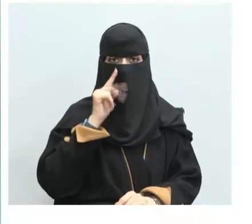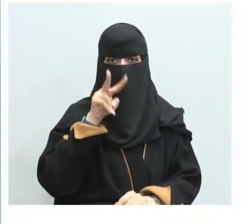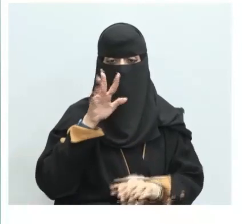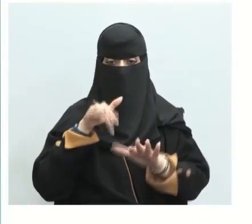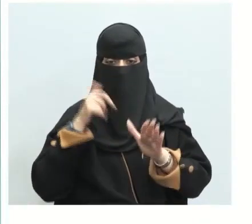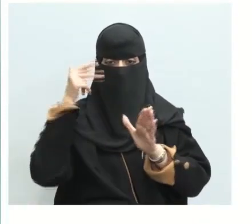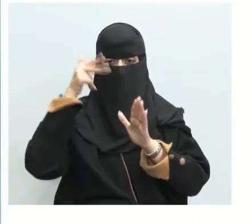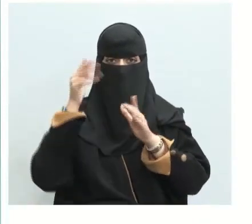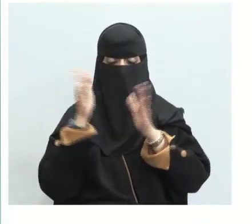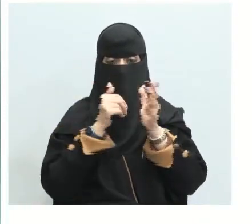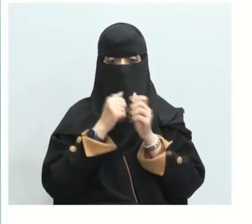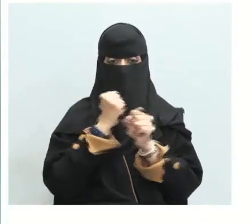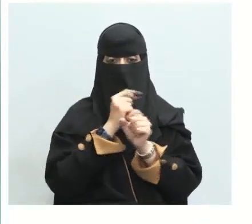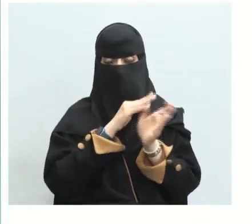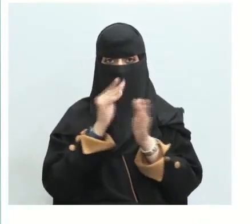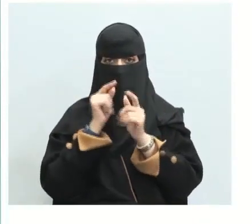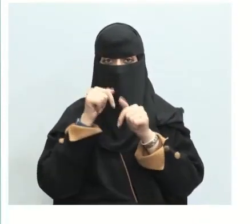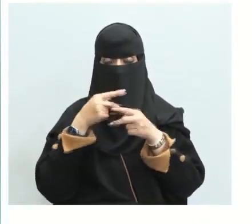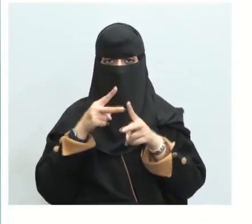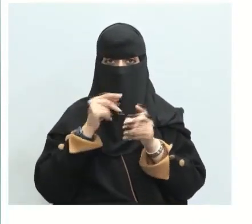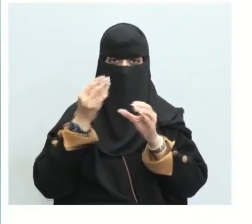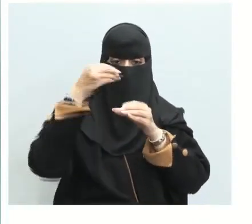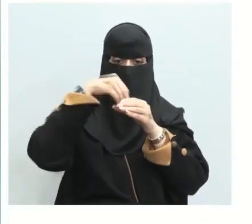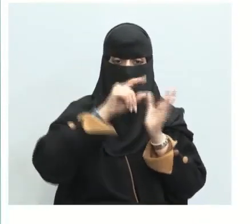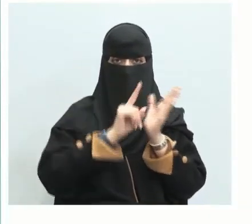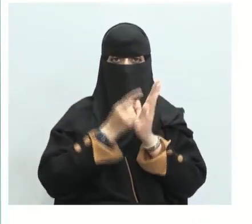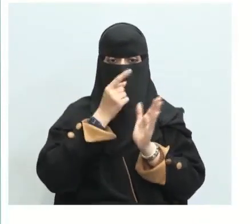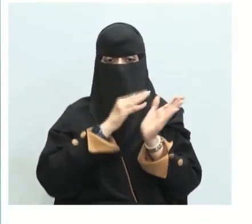إذا لتنفيذ استعلام الوسائط الداخلي